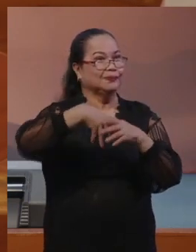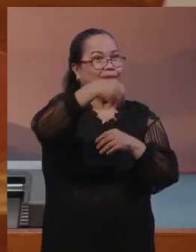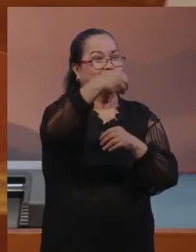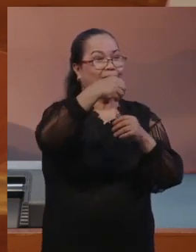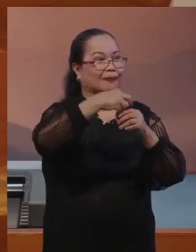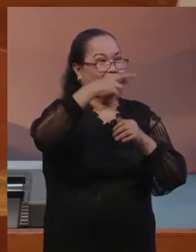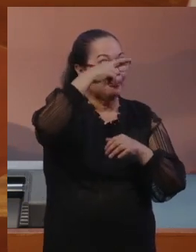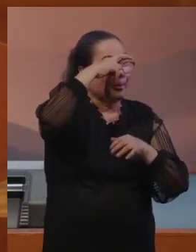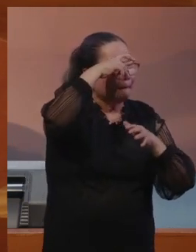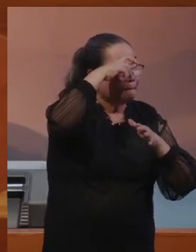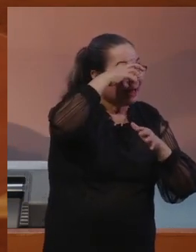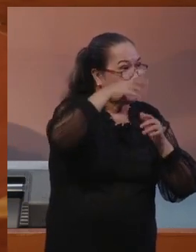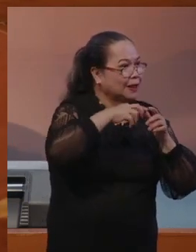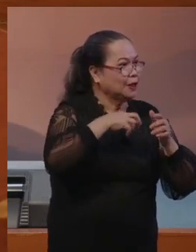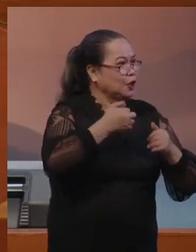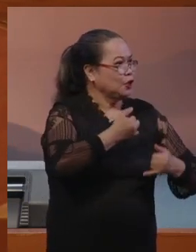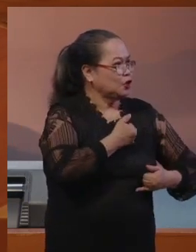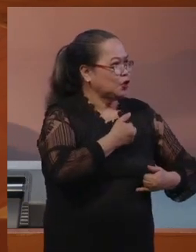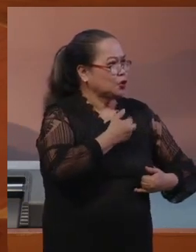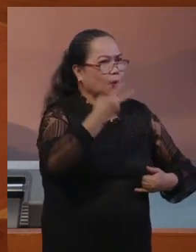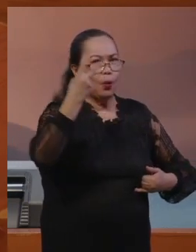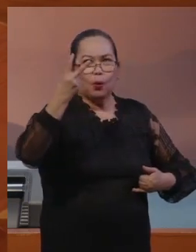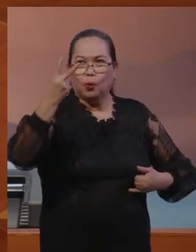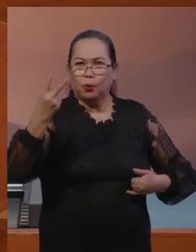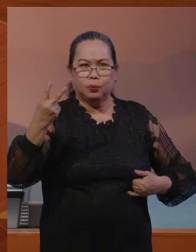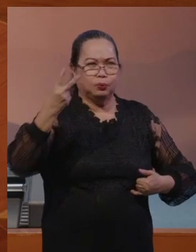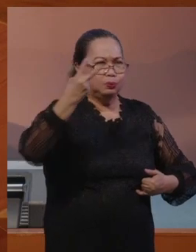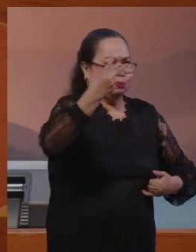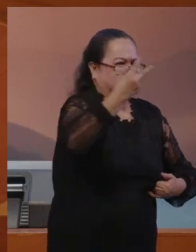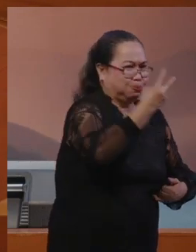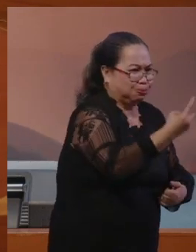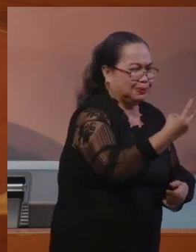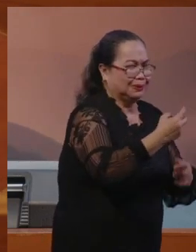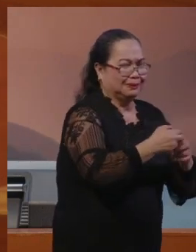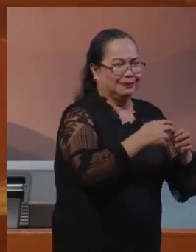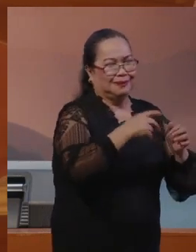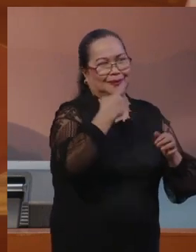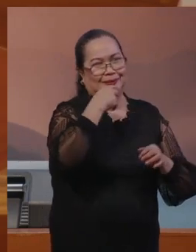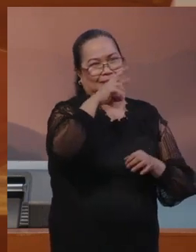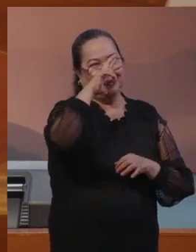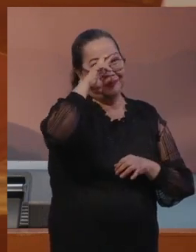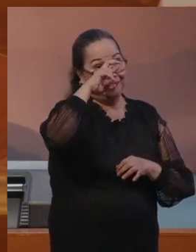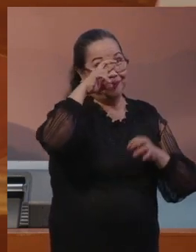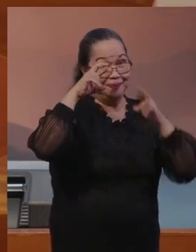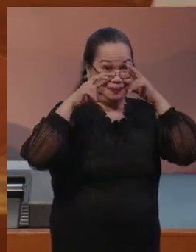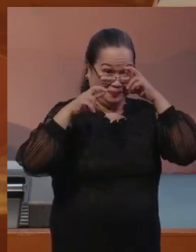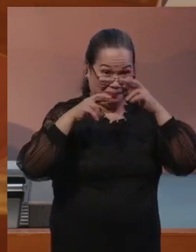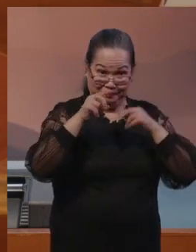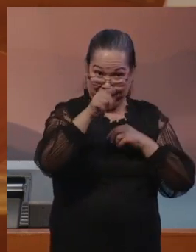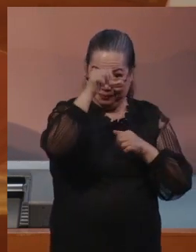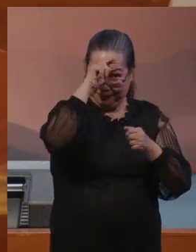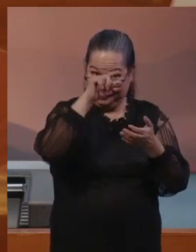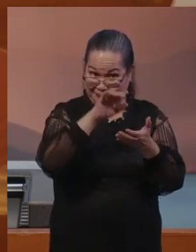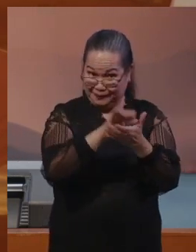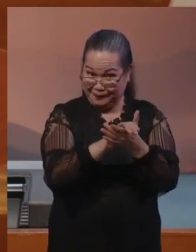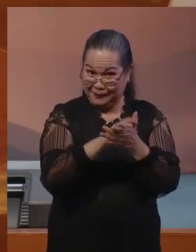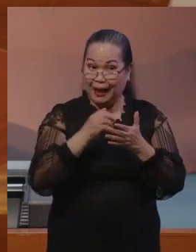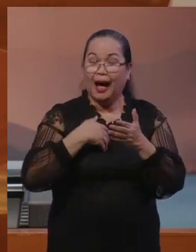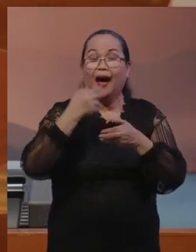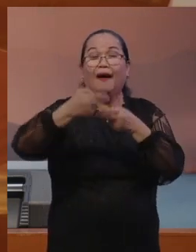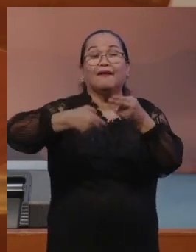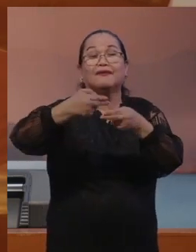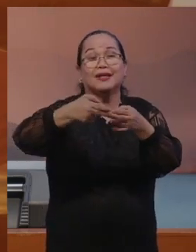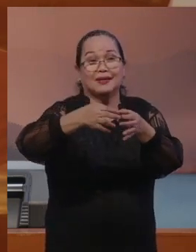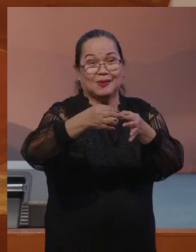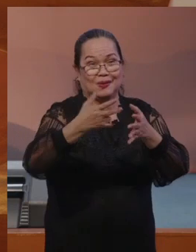spy si Joshua, dalawa na lang pinadala niya. Di ba? Naisip niyo ba yun? Kasi may history si